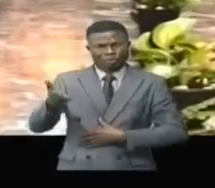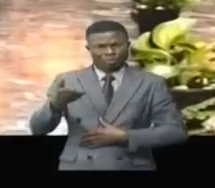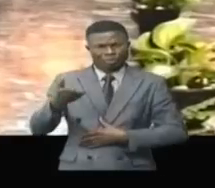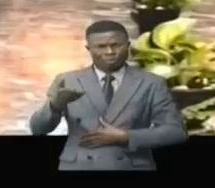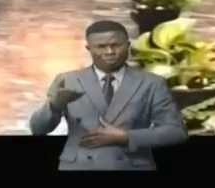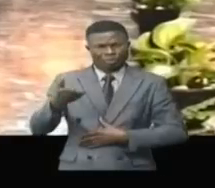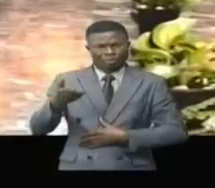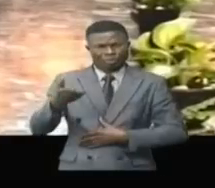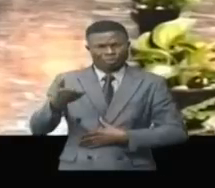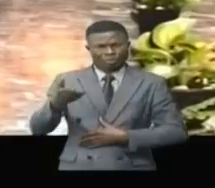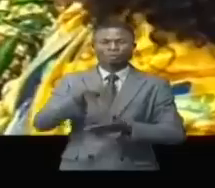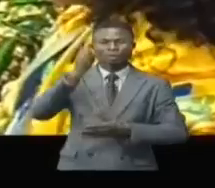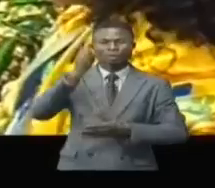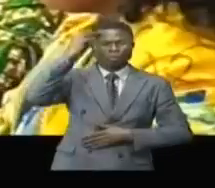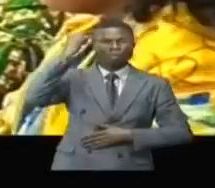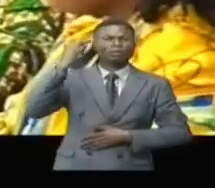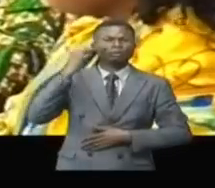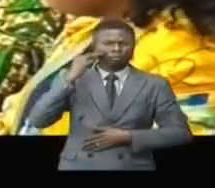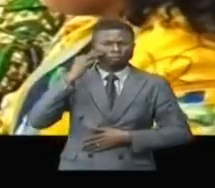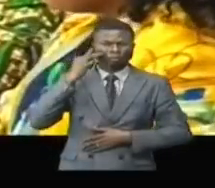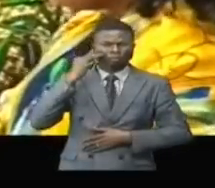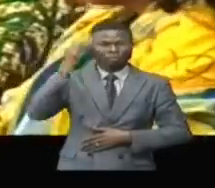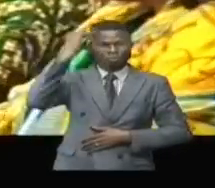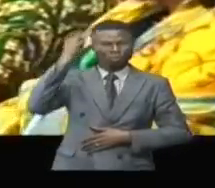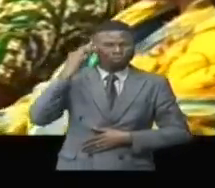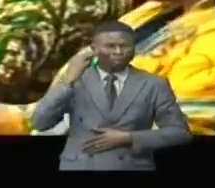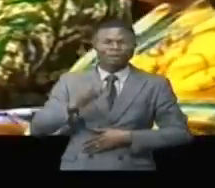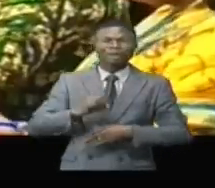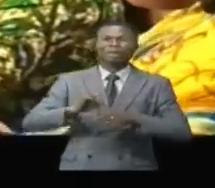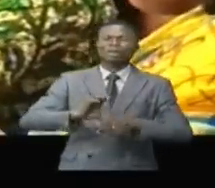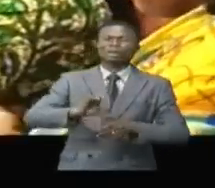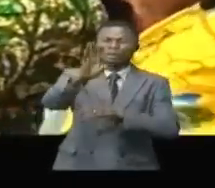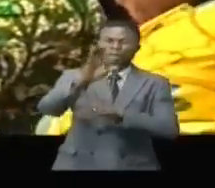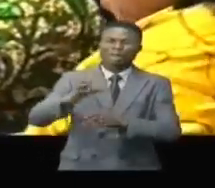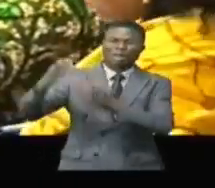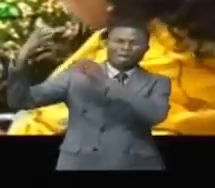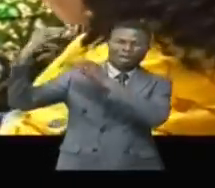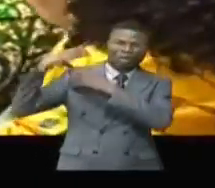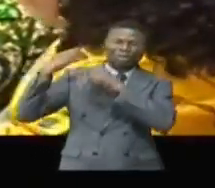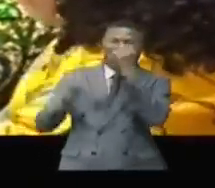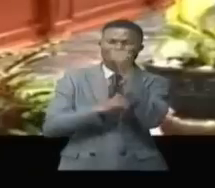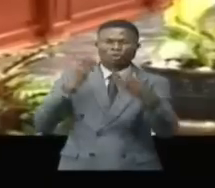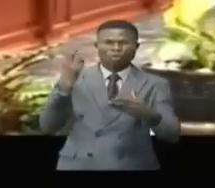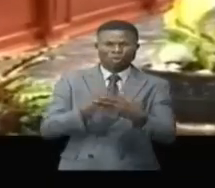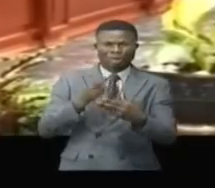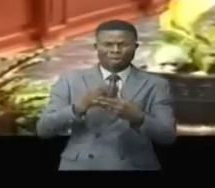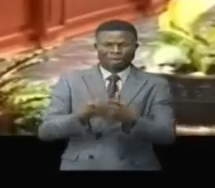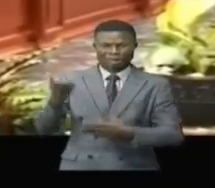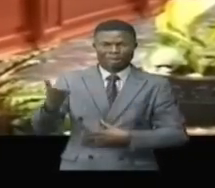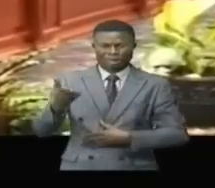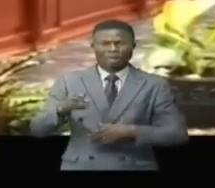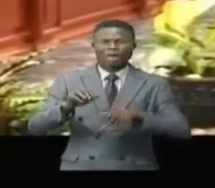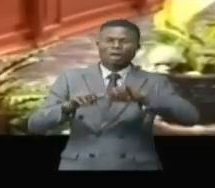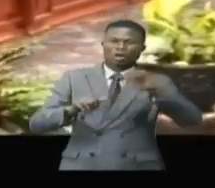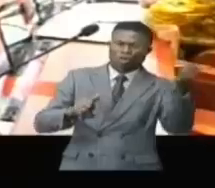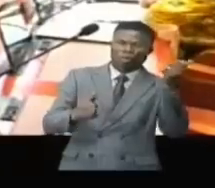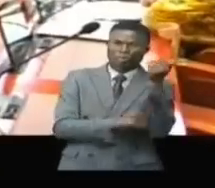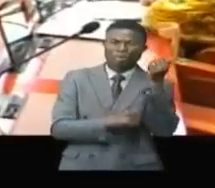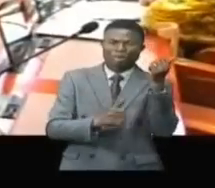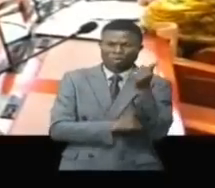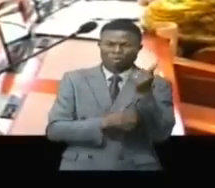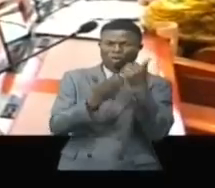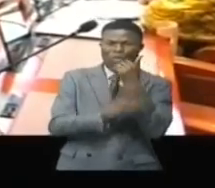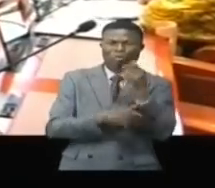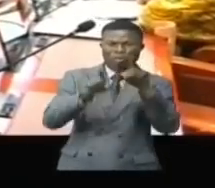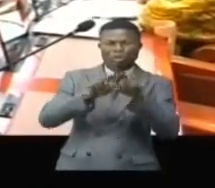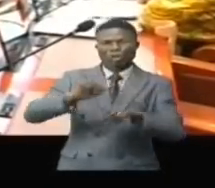égard, le Premier ministre, la ministre est déléguée en charge de personnes vivant avec handicap et autres personnes vulnérables, ainsi